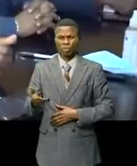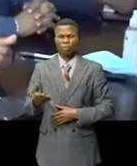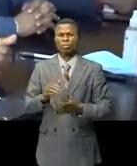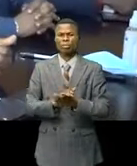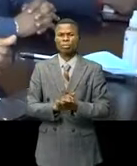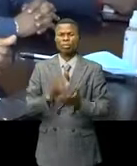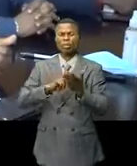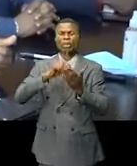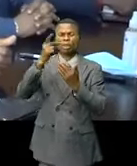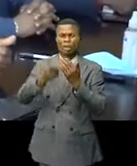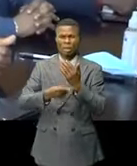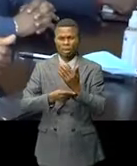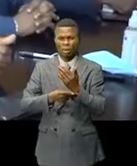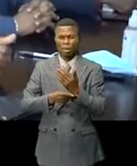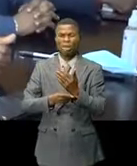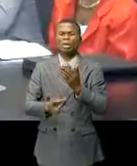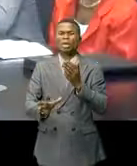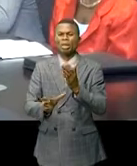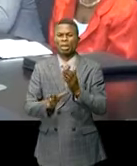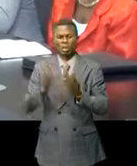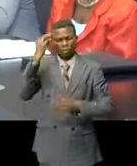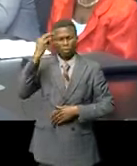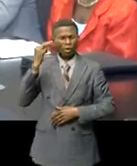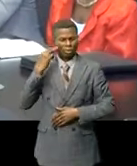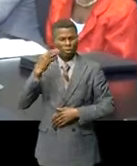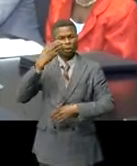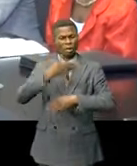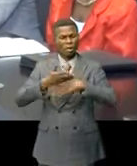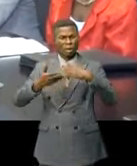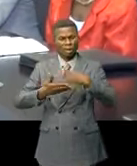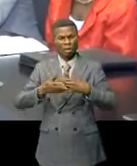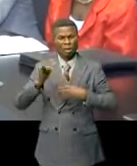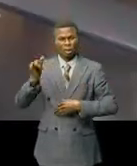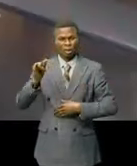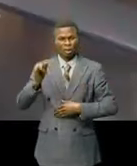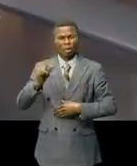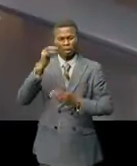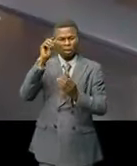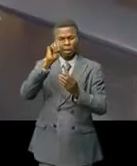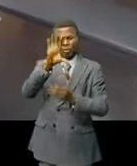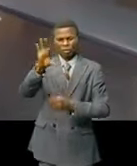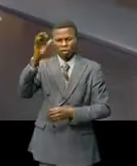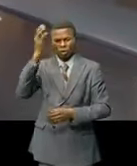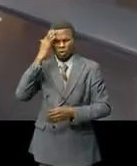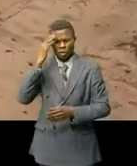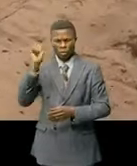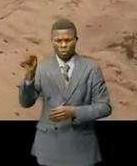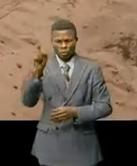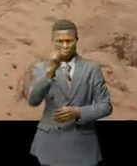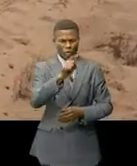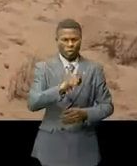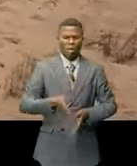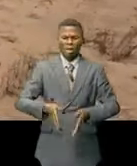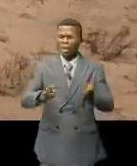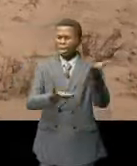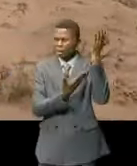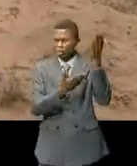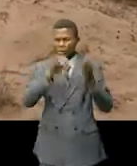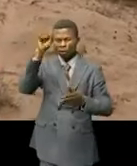Le programme intérimaire du ministère des ITP a identifié les routes prioritaires du Sud